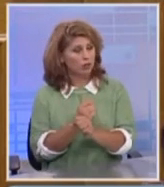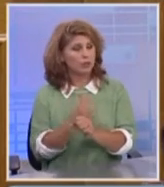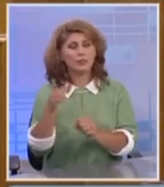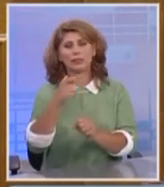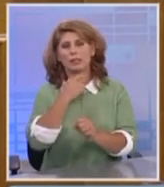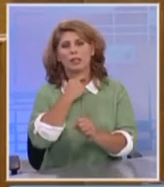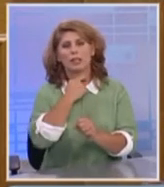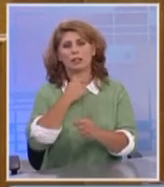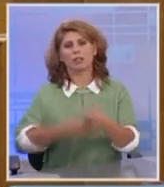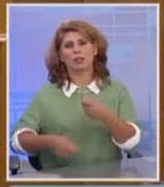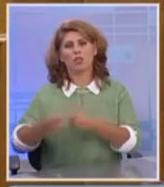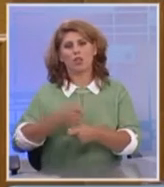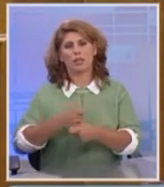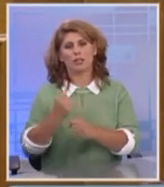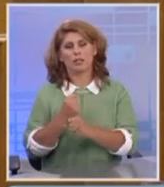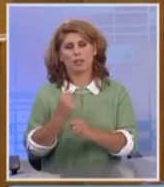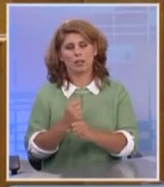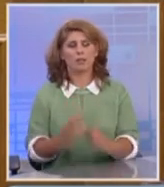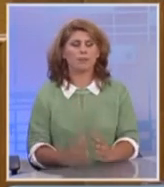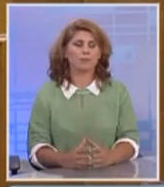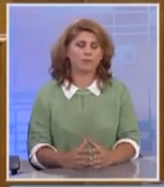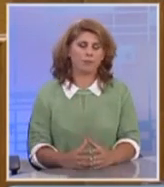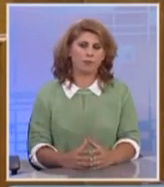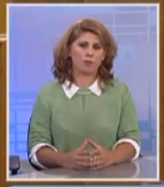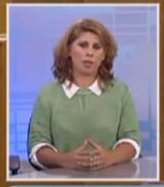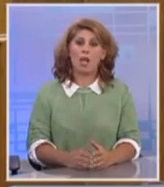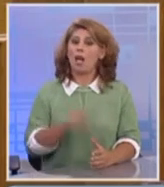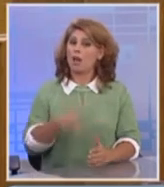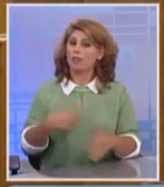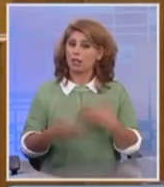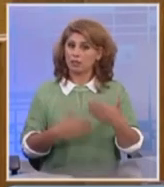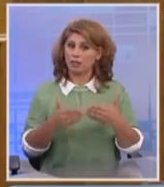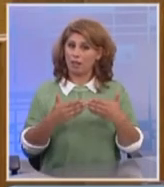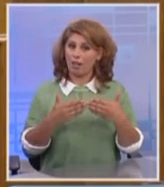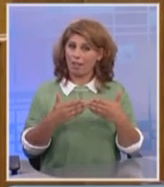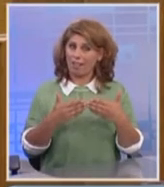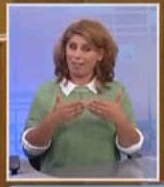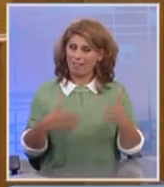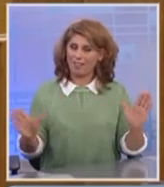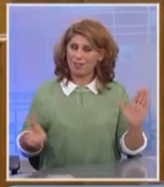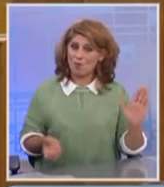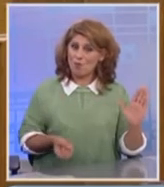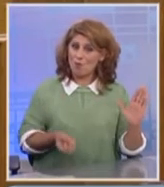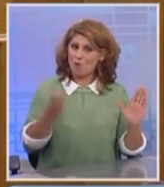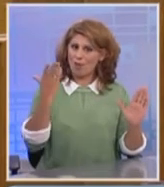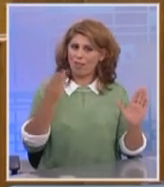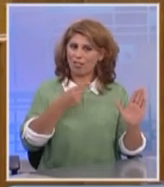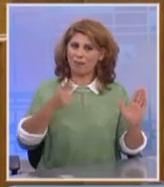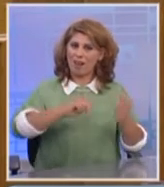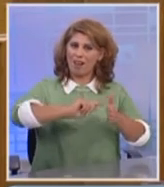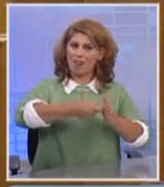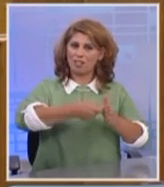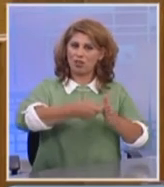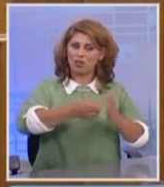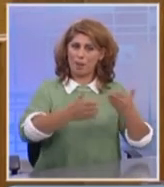στις ανάγκες της αγοράς εργασίας. Η εξέλιξη αυτή ανοίγει τους ασκούς του αιώλου για κλείσιμο